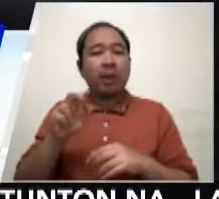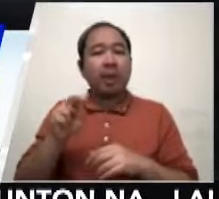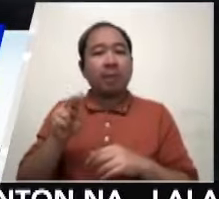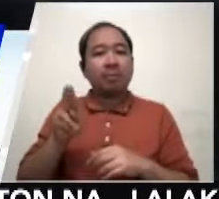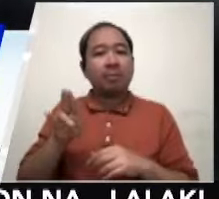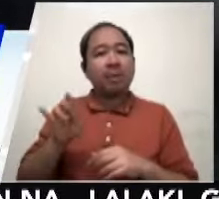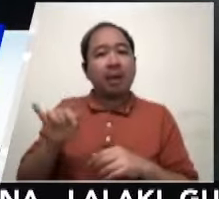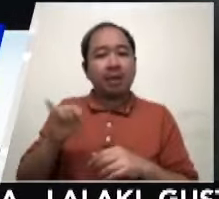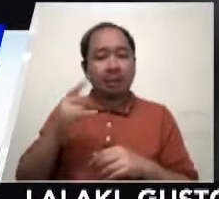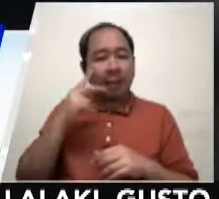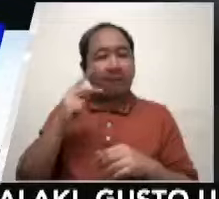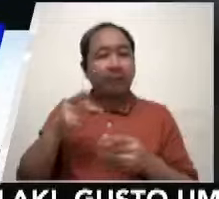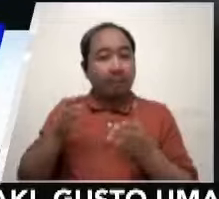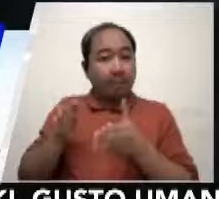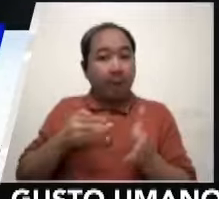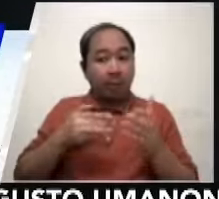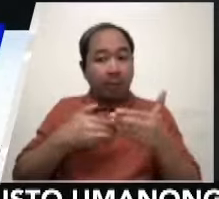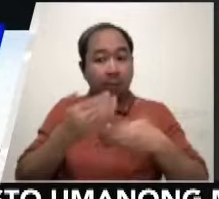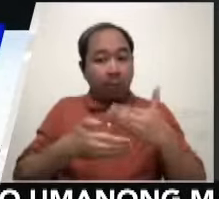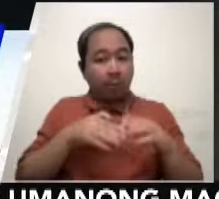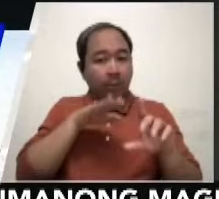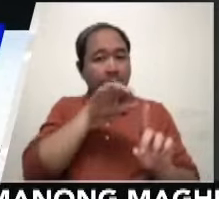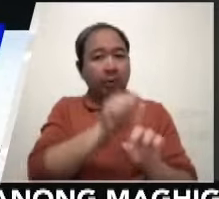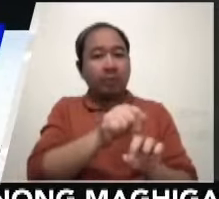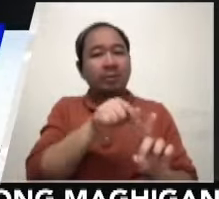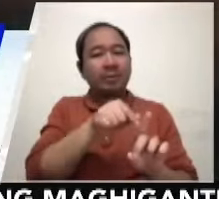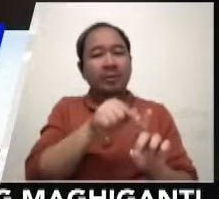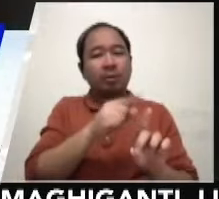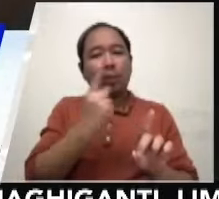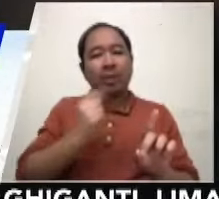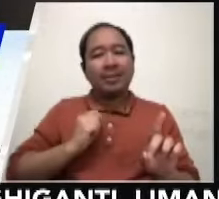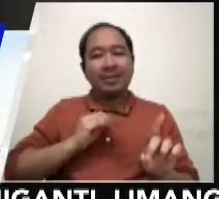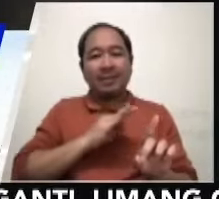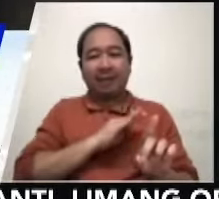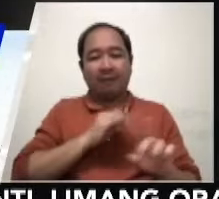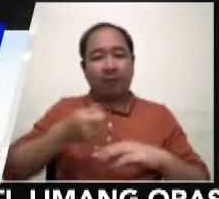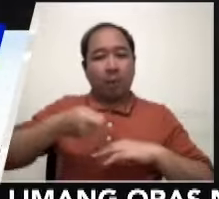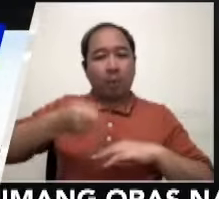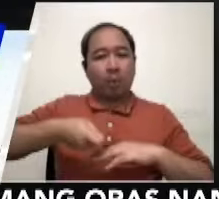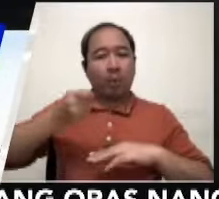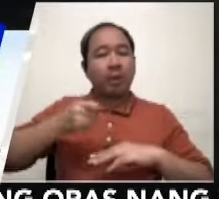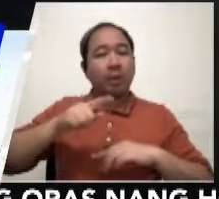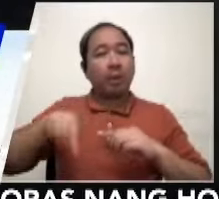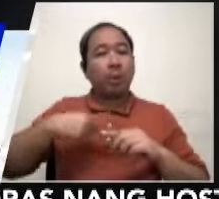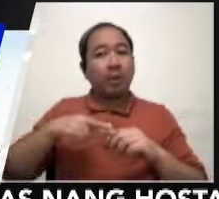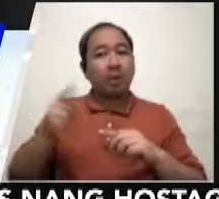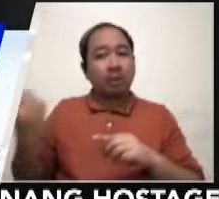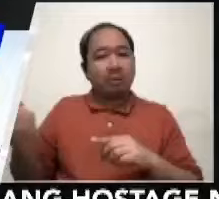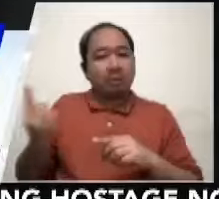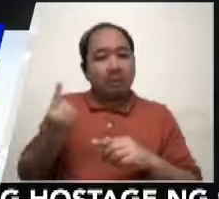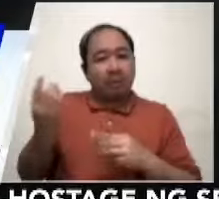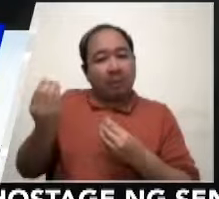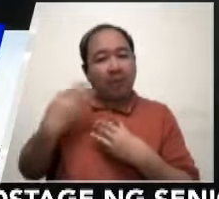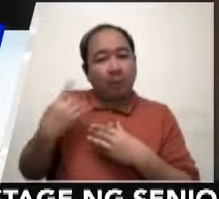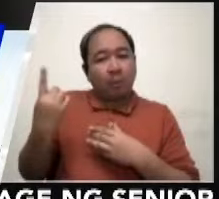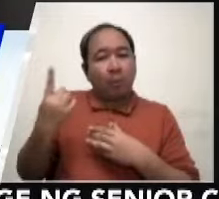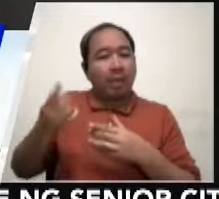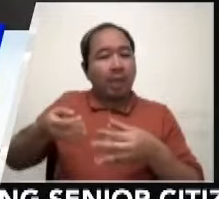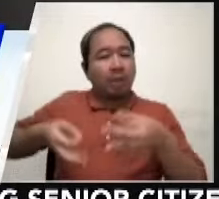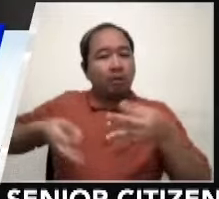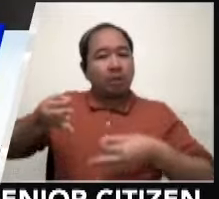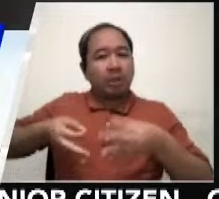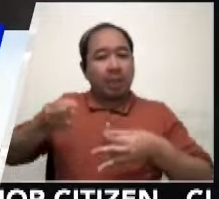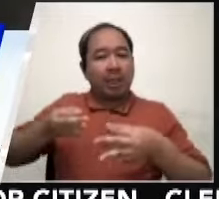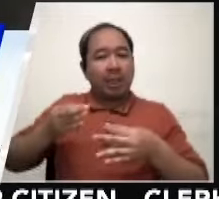intrepid operation laban sa 59-anyos na opisyal ng korte nang ilapit sa kanila ng Judicial Integrity Board at Korte Suprema